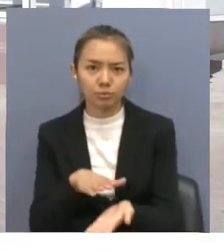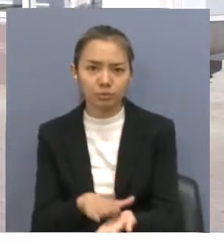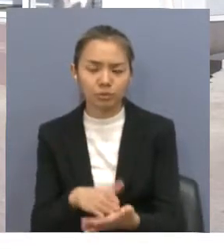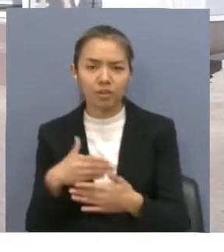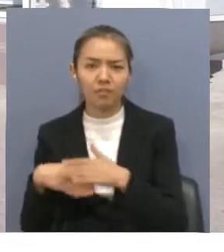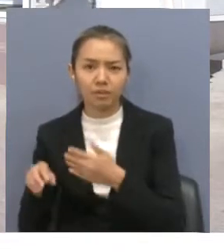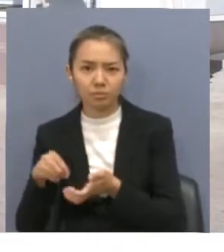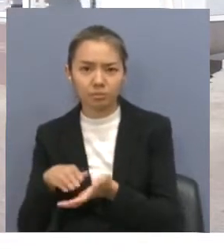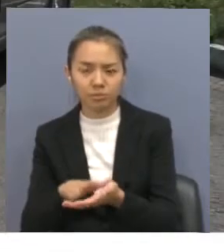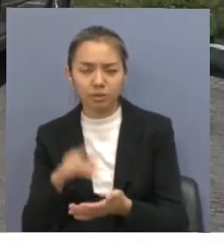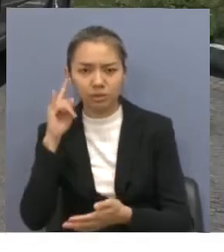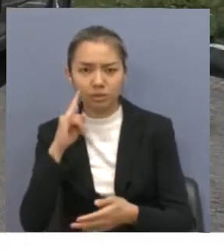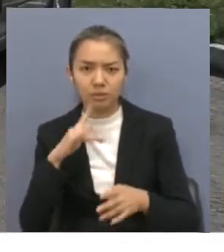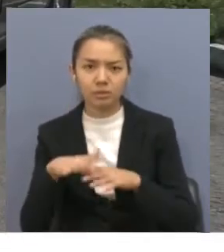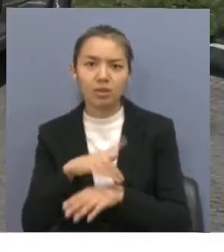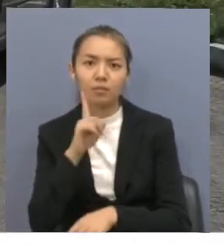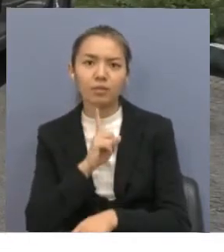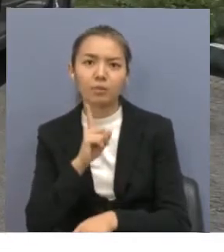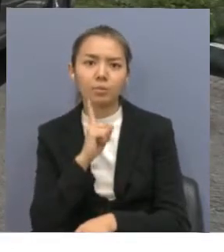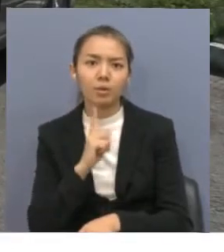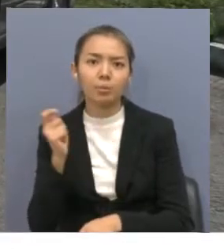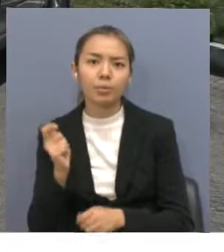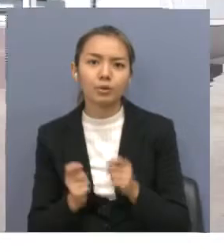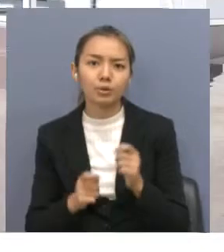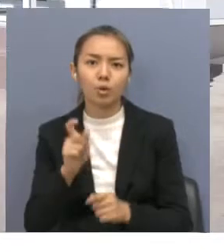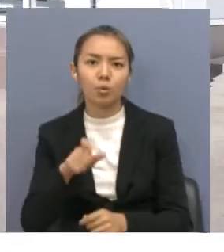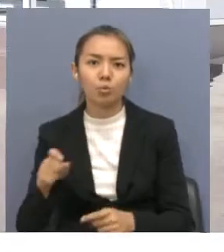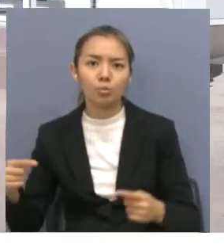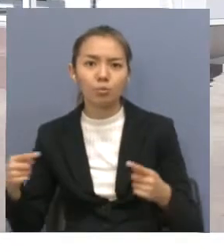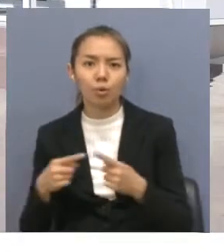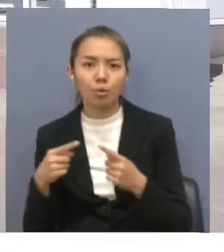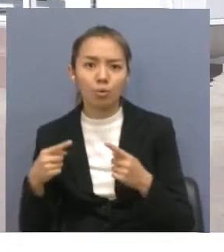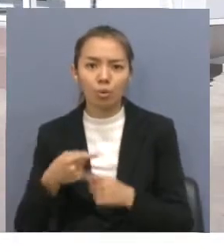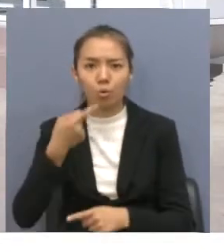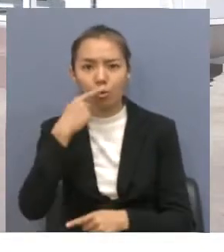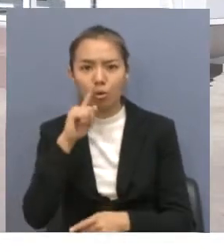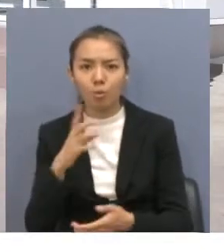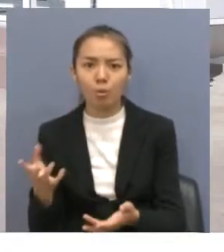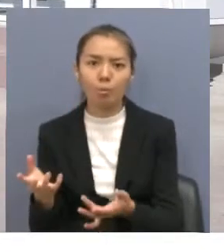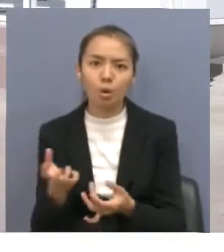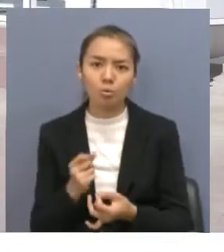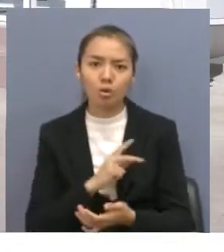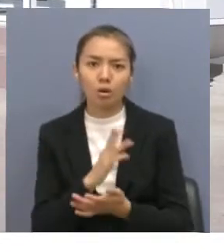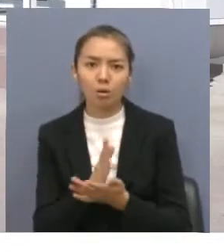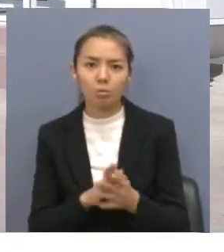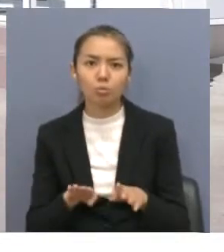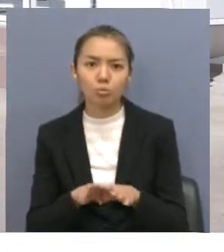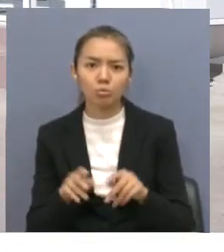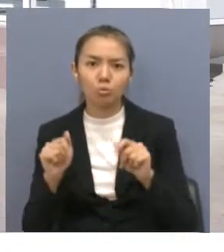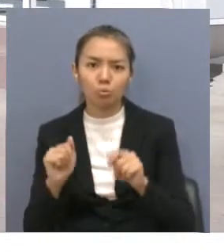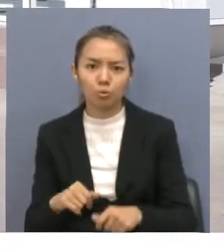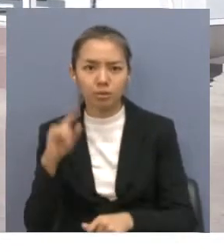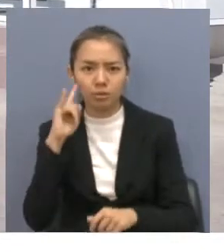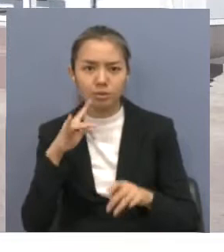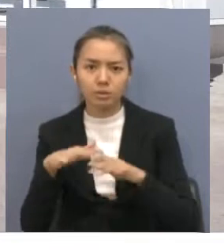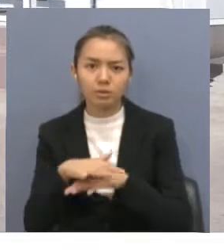тіркеуден шығу. Қазақстан Республикасына уақытша келген шетелдіктердің сәйкестендіру нөмірін алуға қатысты қызмет түрлерін ала алады.